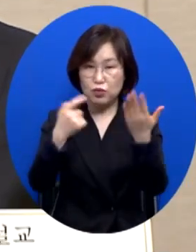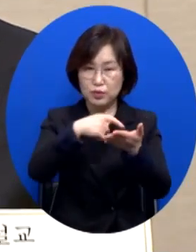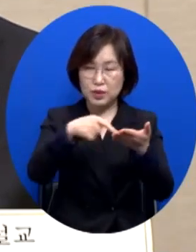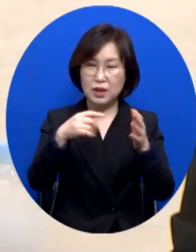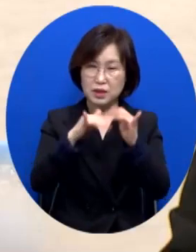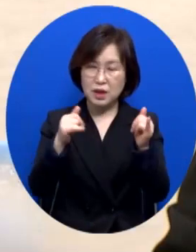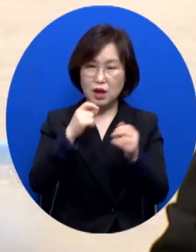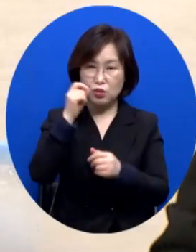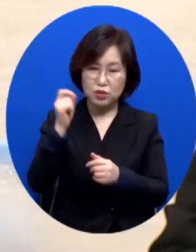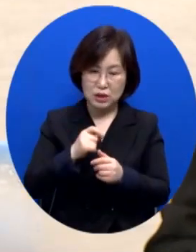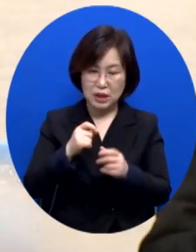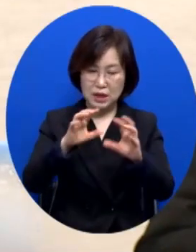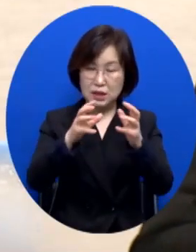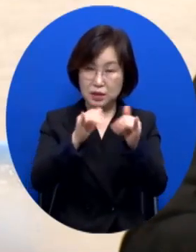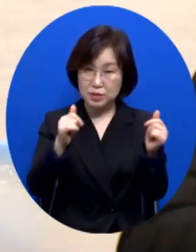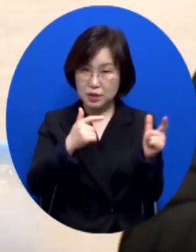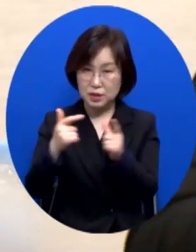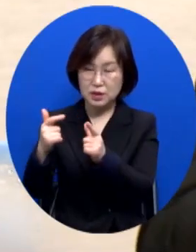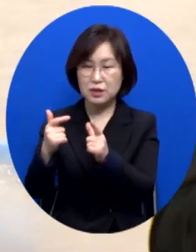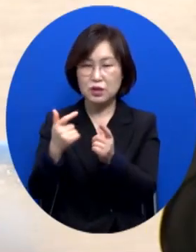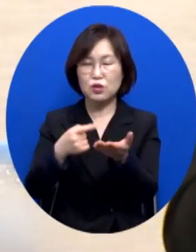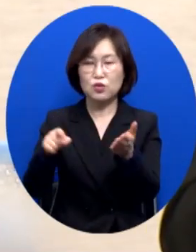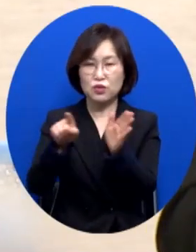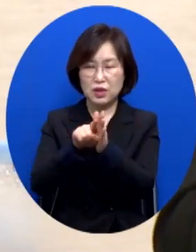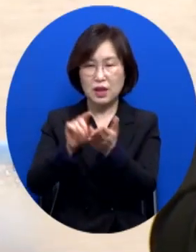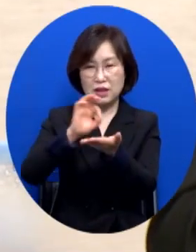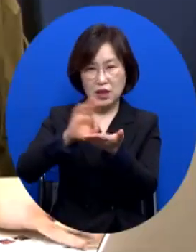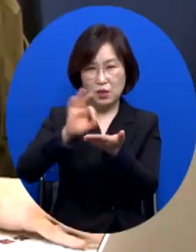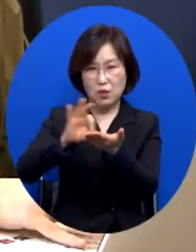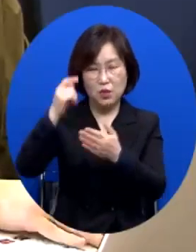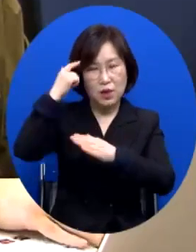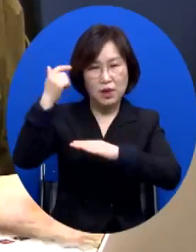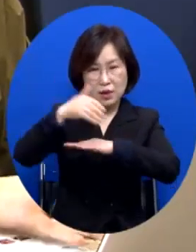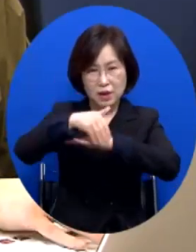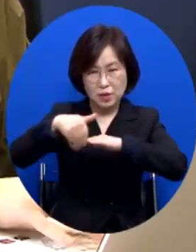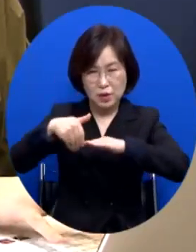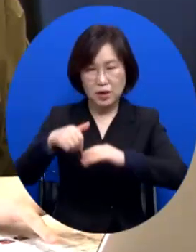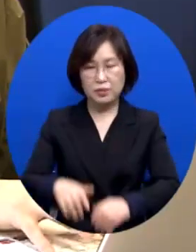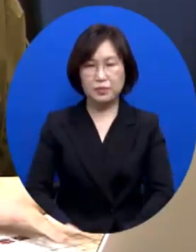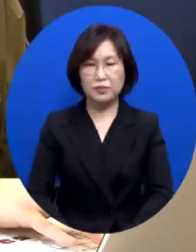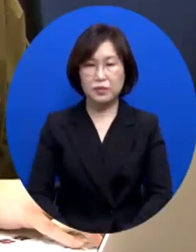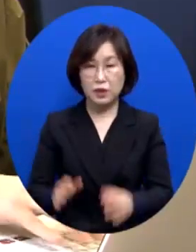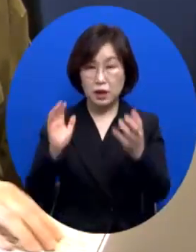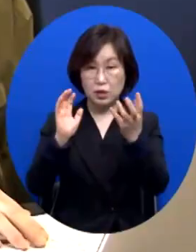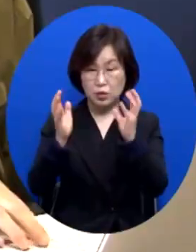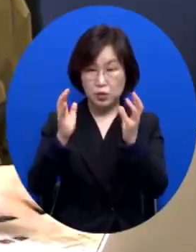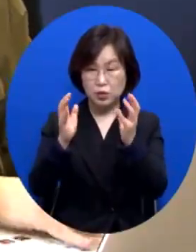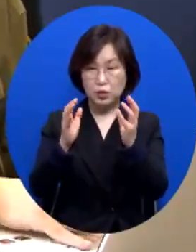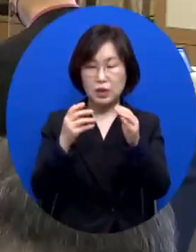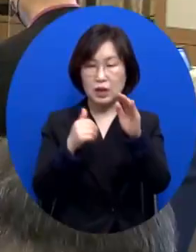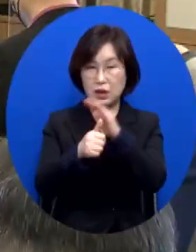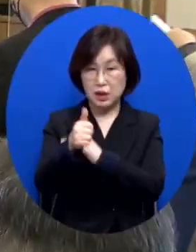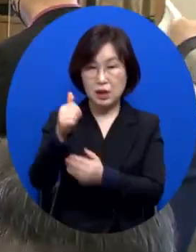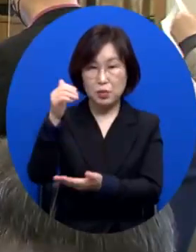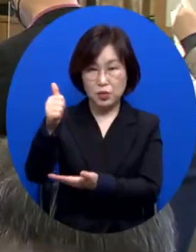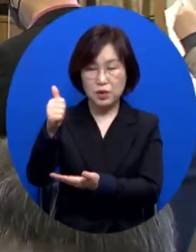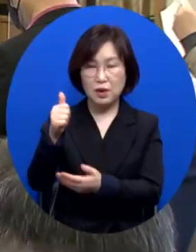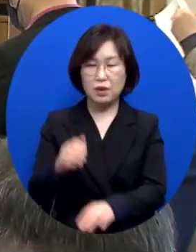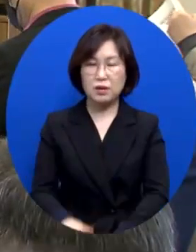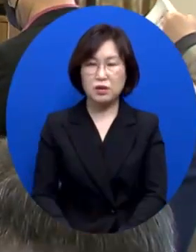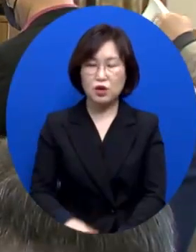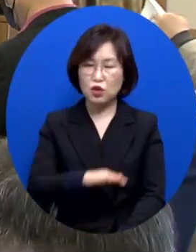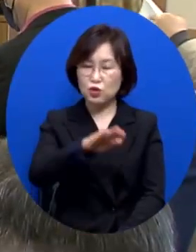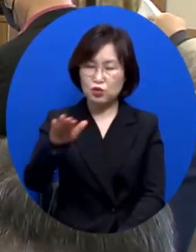이재민과 우크라이나 전쟁 난민을 위해 사용할 계획입니다. 간담회에서 이상문 대회장은 우리의